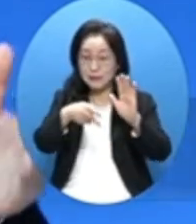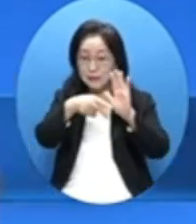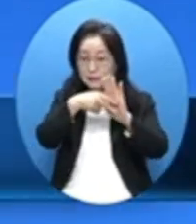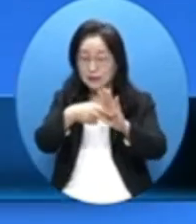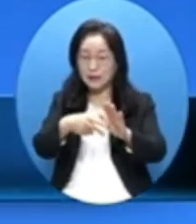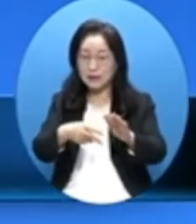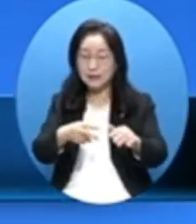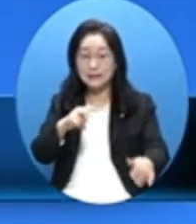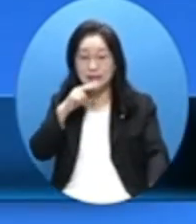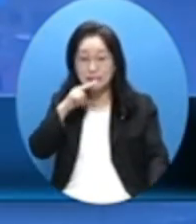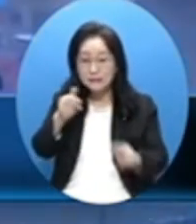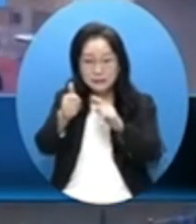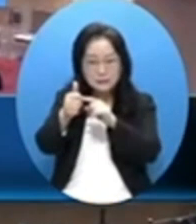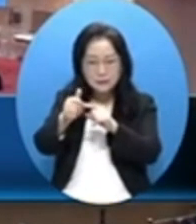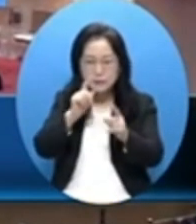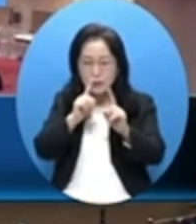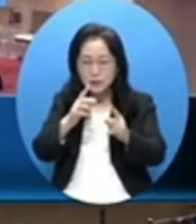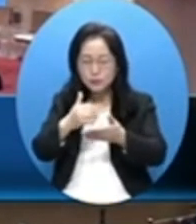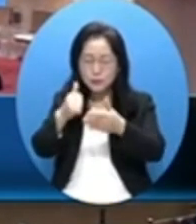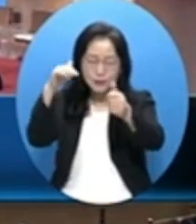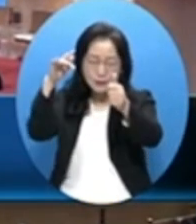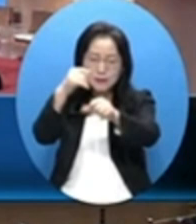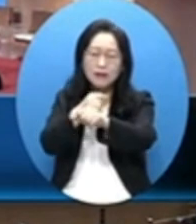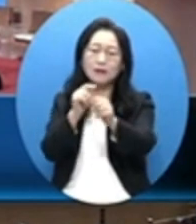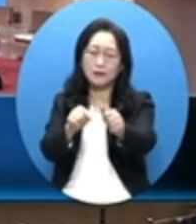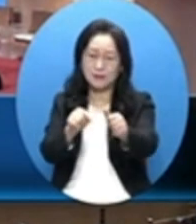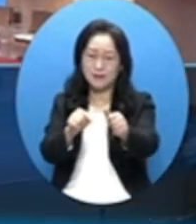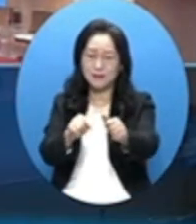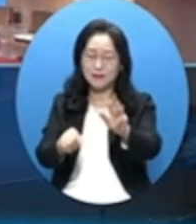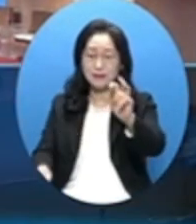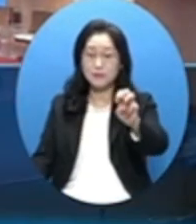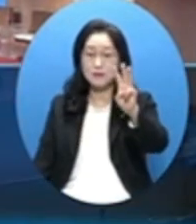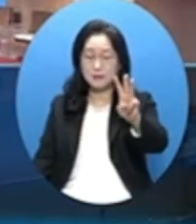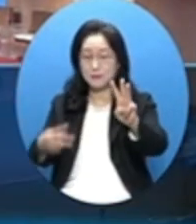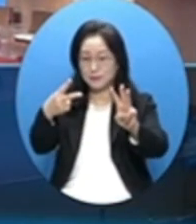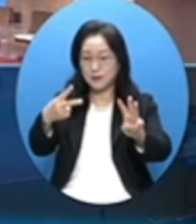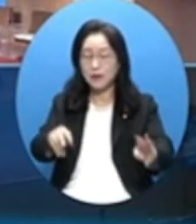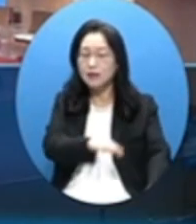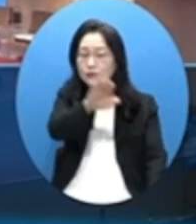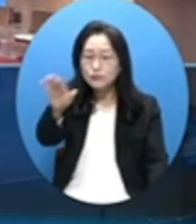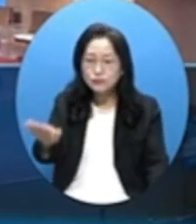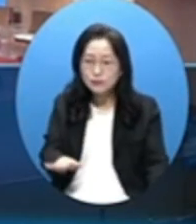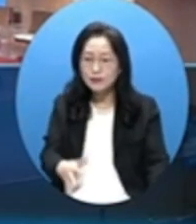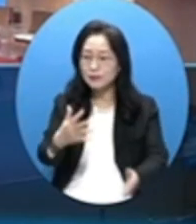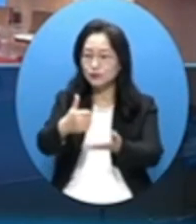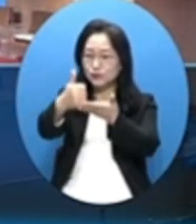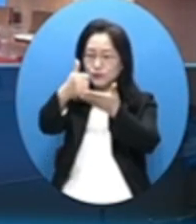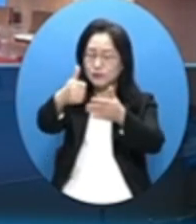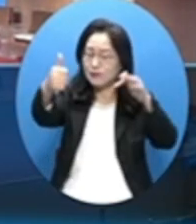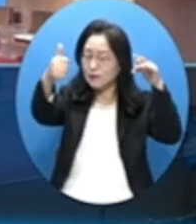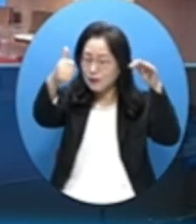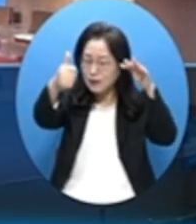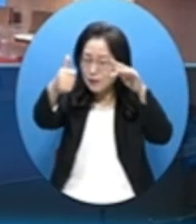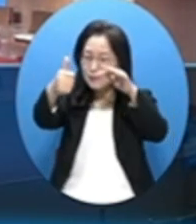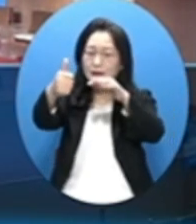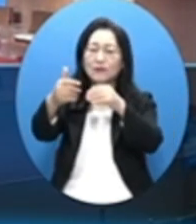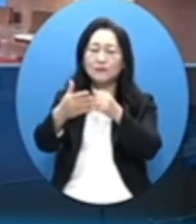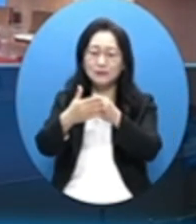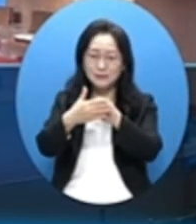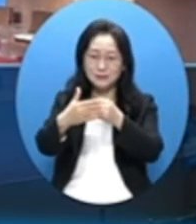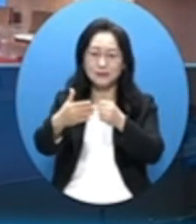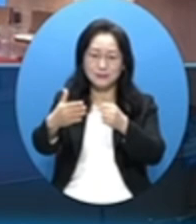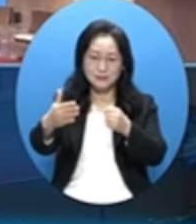짐을 악마는 신앙에 대해 고백합니다 33장 2절입니다 우리가 주를 앙망하오니